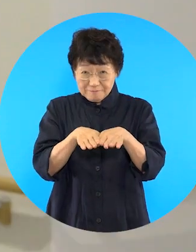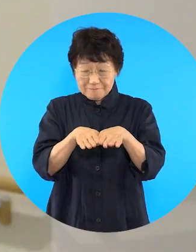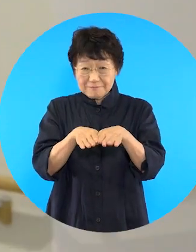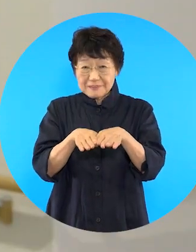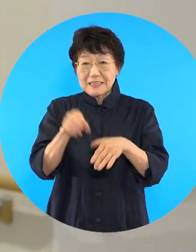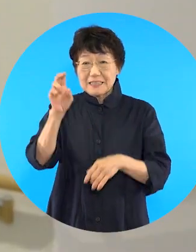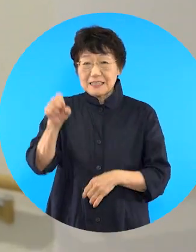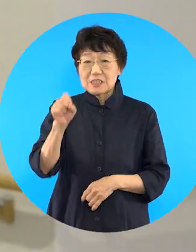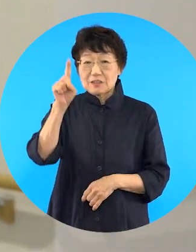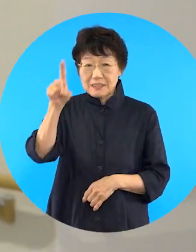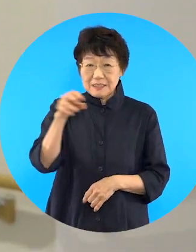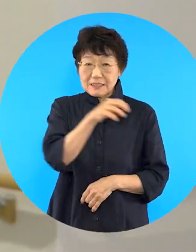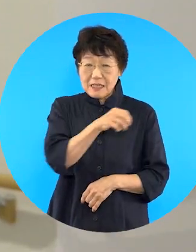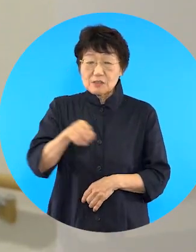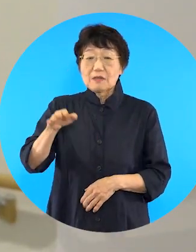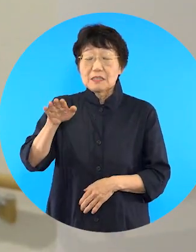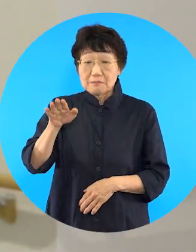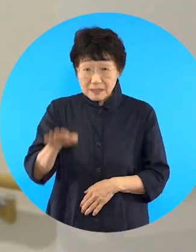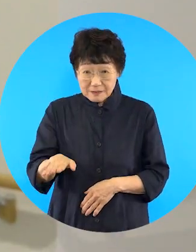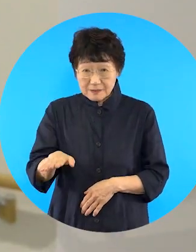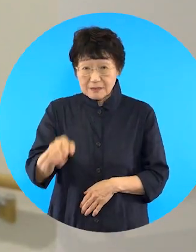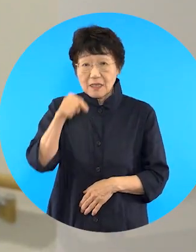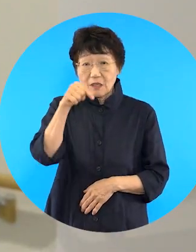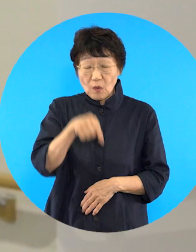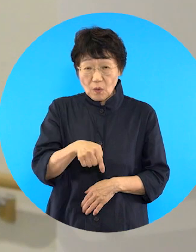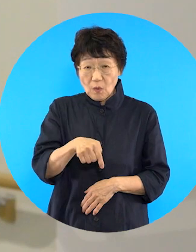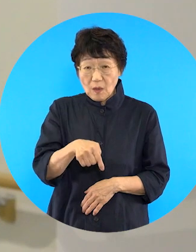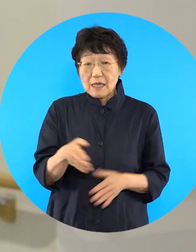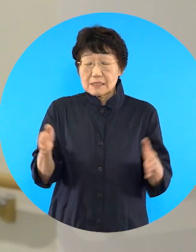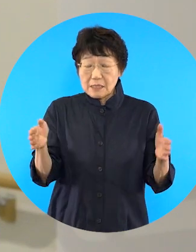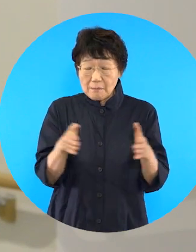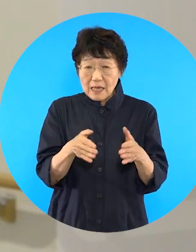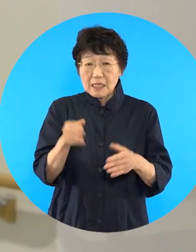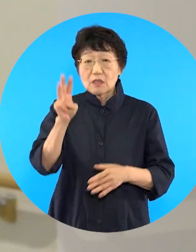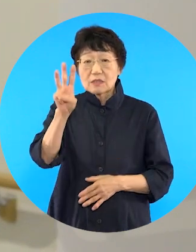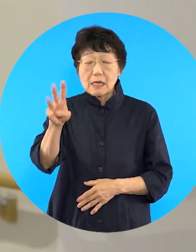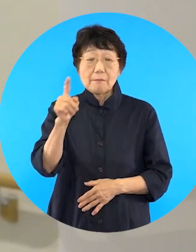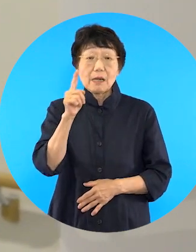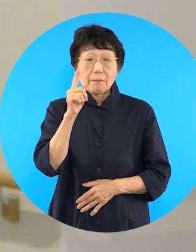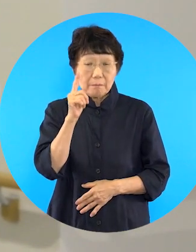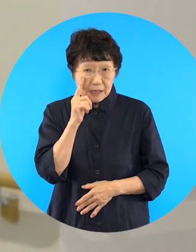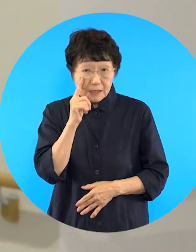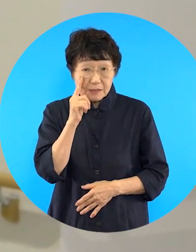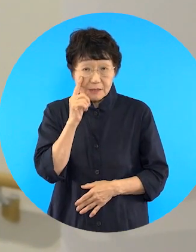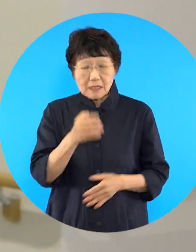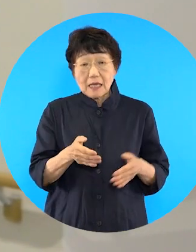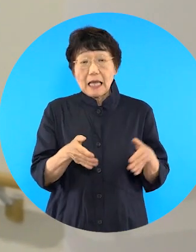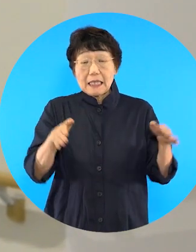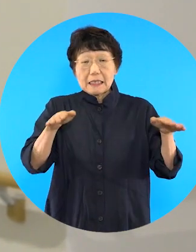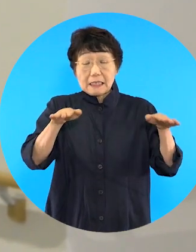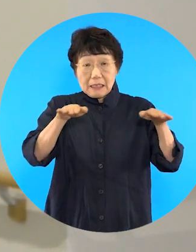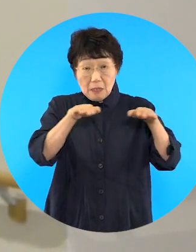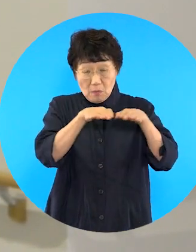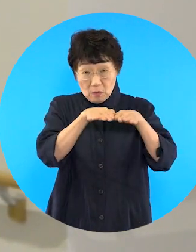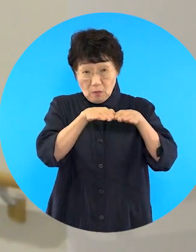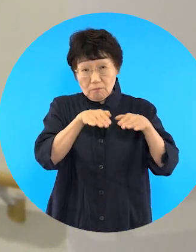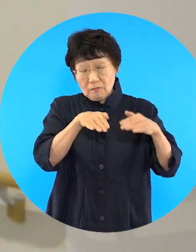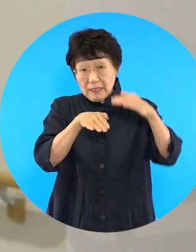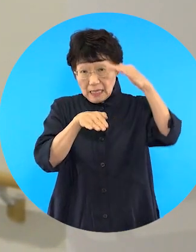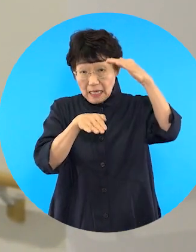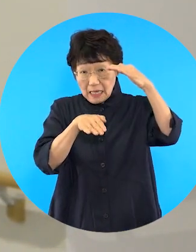ち3番目に狭い工場になっています。 3番目ですか。 はい、また高さ制限もあります